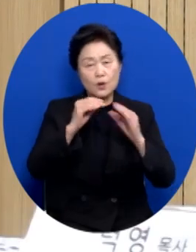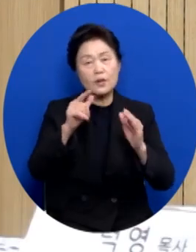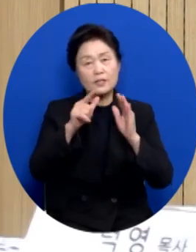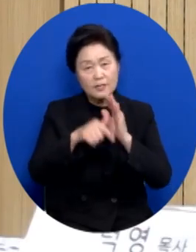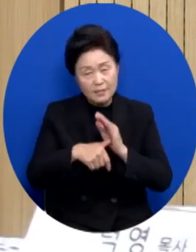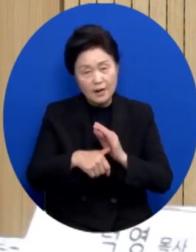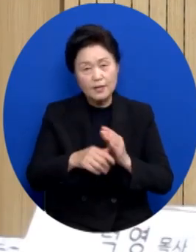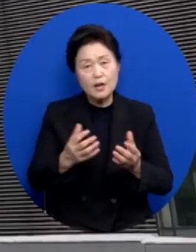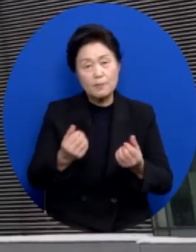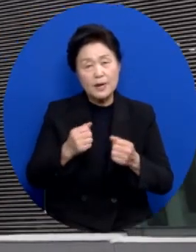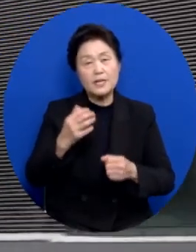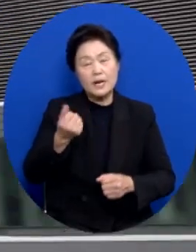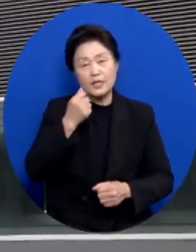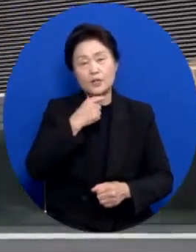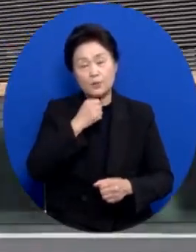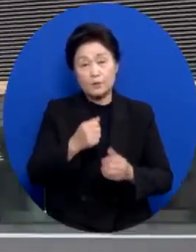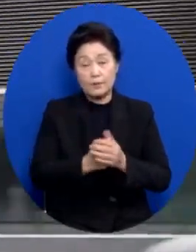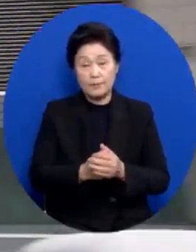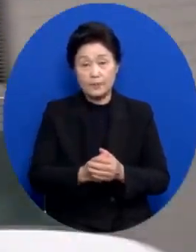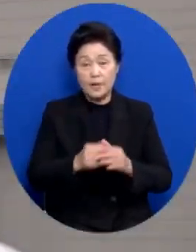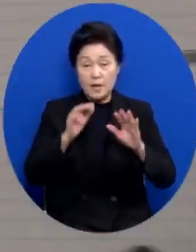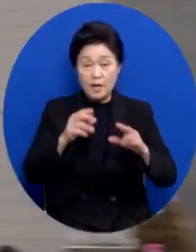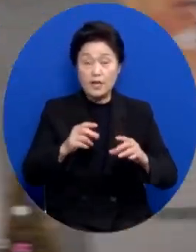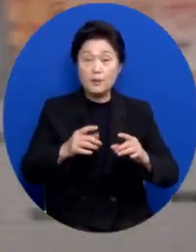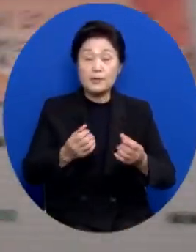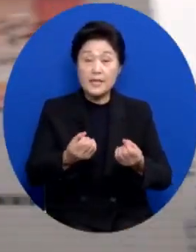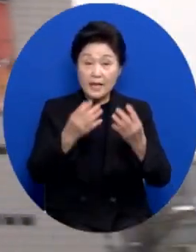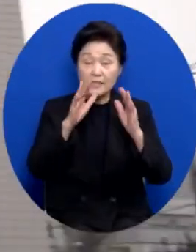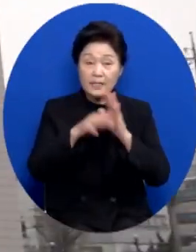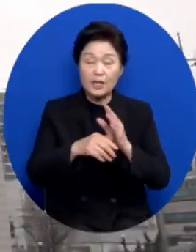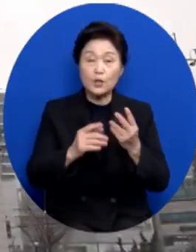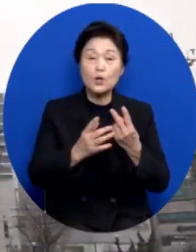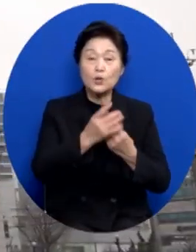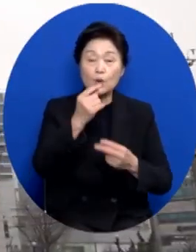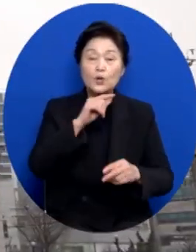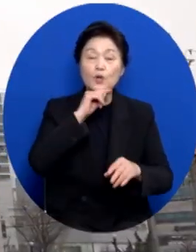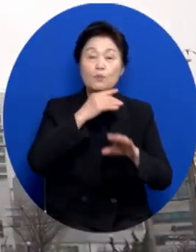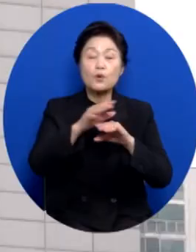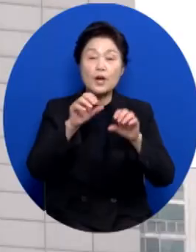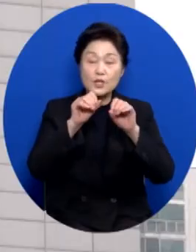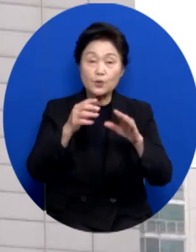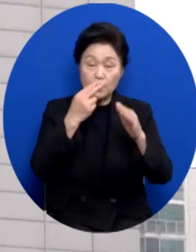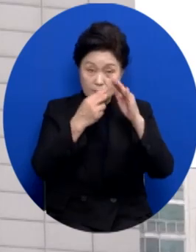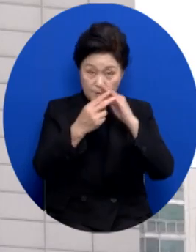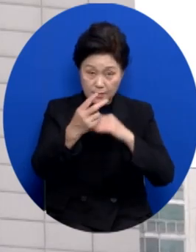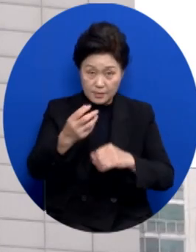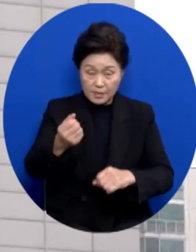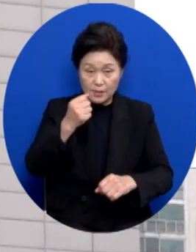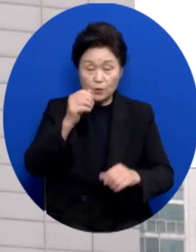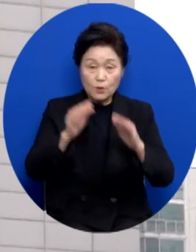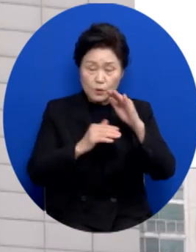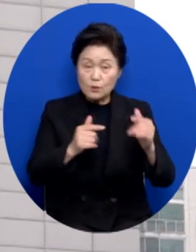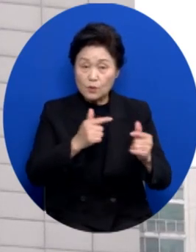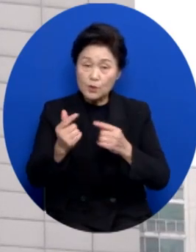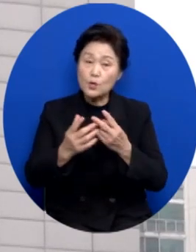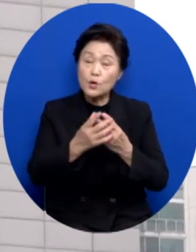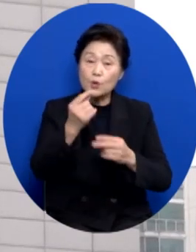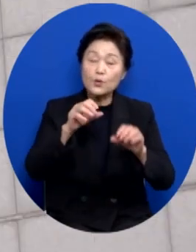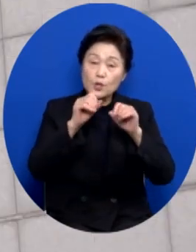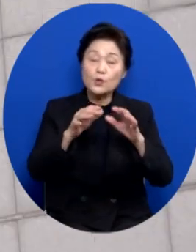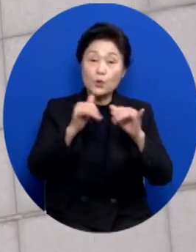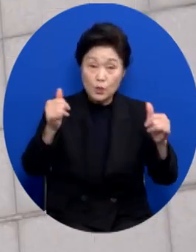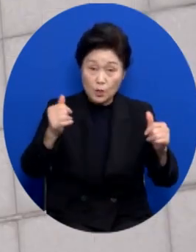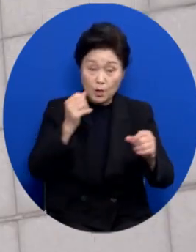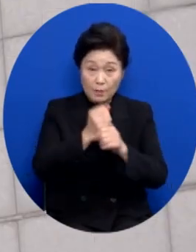많이 주려고 합니다. 특히 이번 캠프는 통일과 북한 선교에 대한 비전을 가지고 성도들을 통일 선교사로